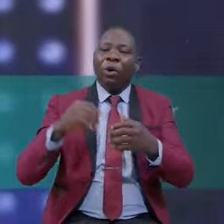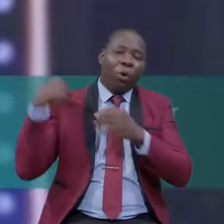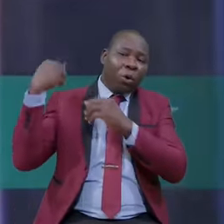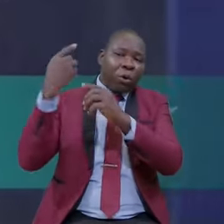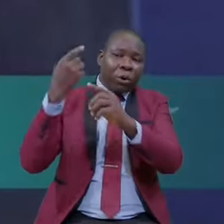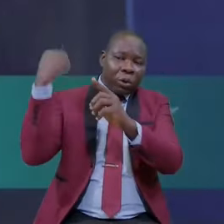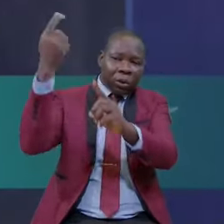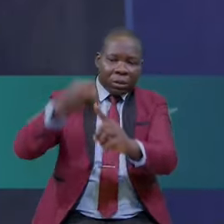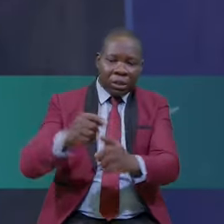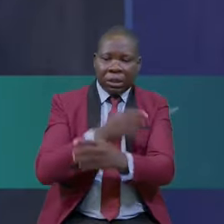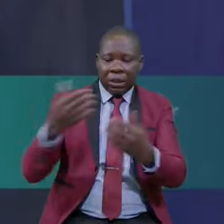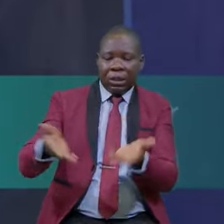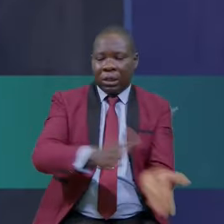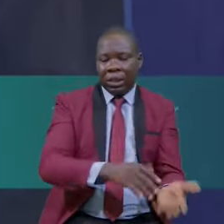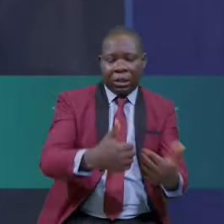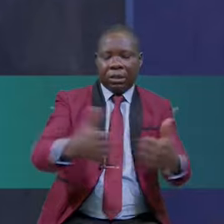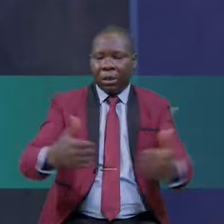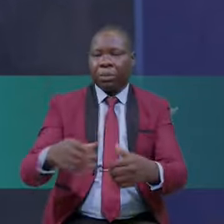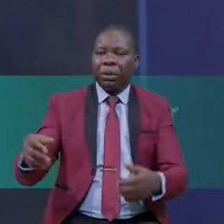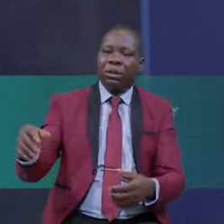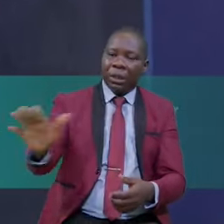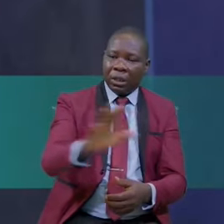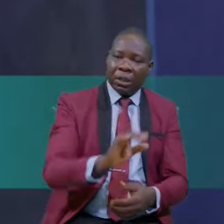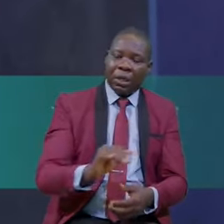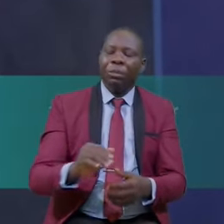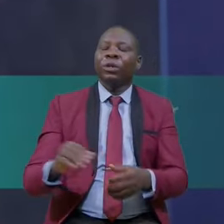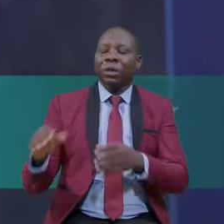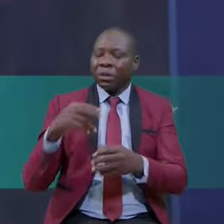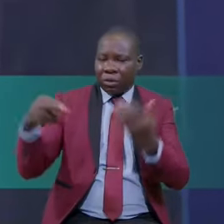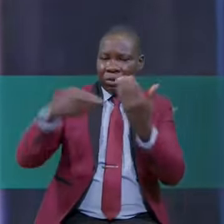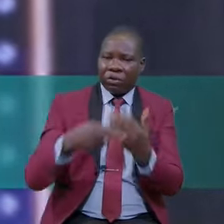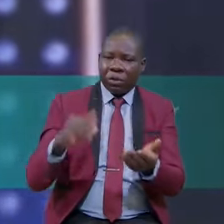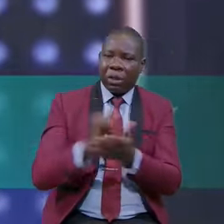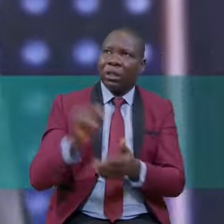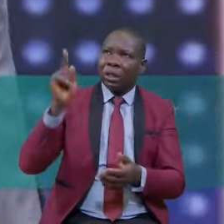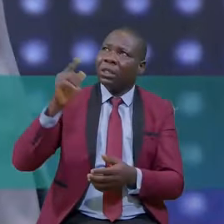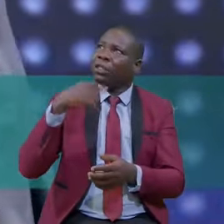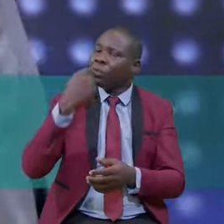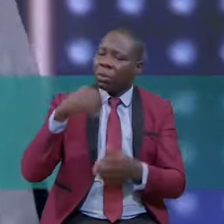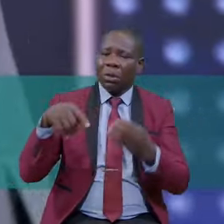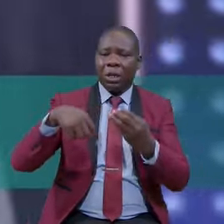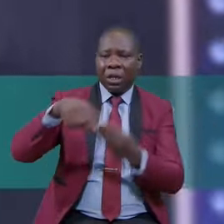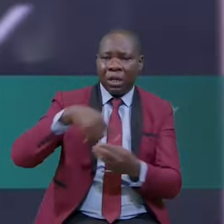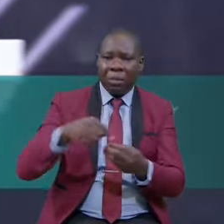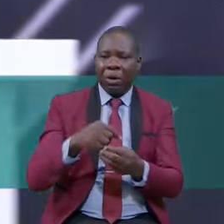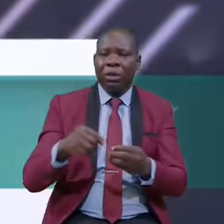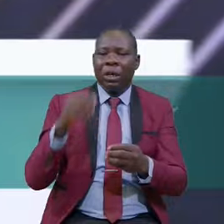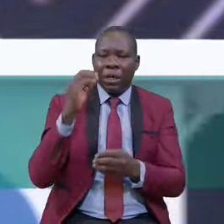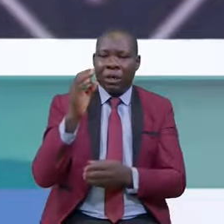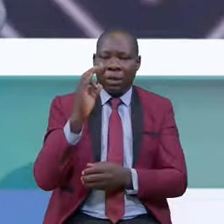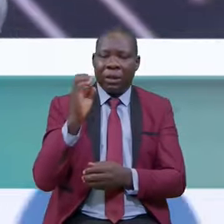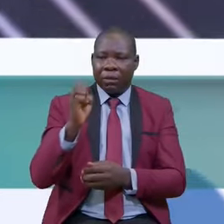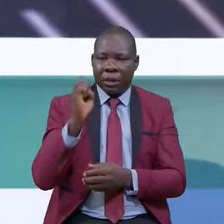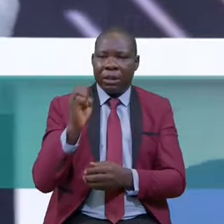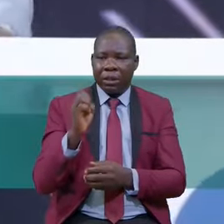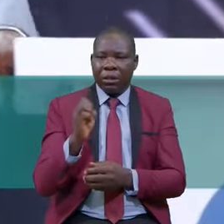Allez partout le monde, prêcher la bonne nouvelle à toute la création. Faites-les valoir jusqu'à ce que je vienne. Restaure cela. Il a parlé de la sanctification et